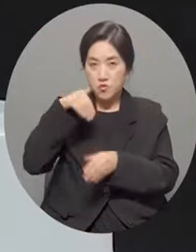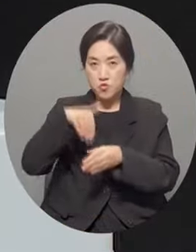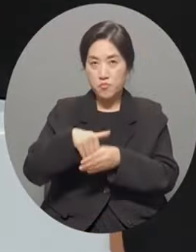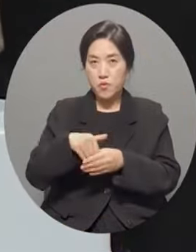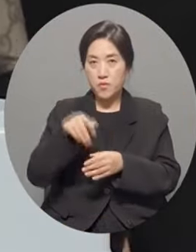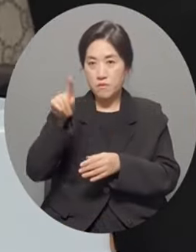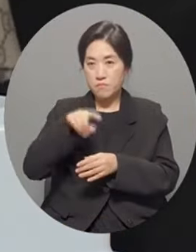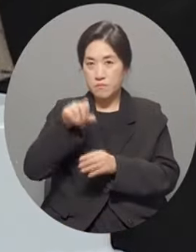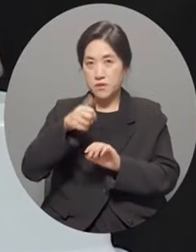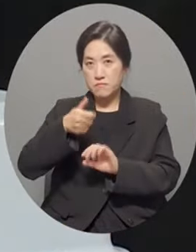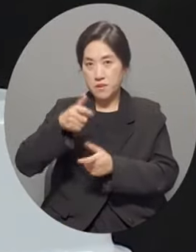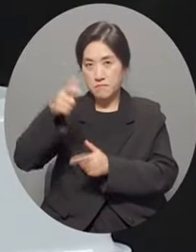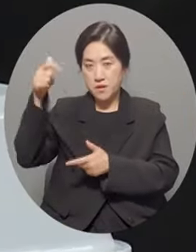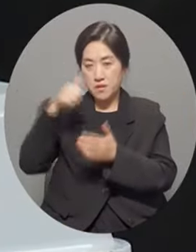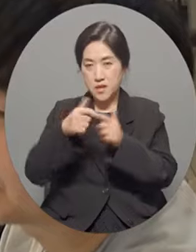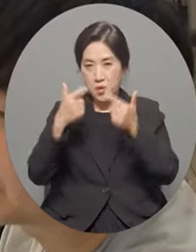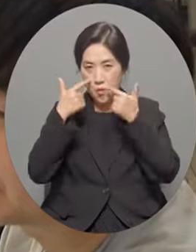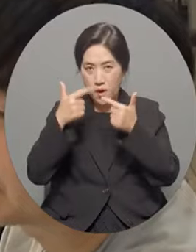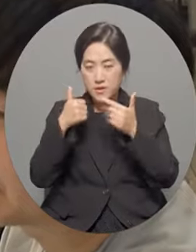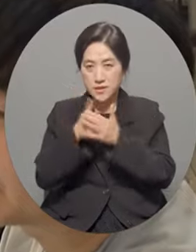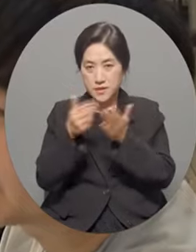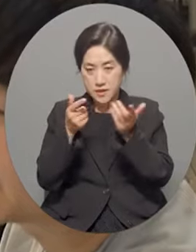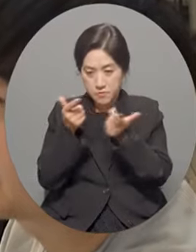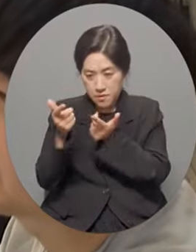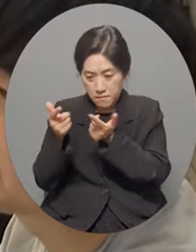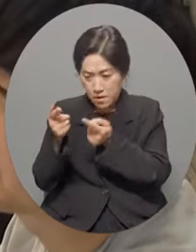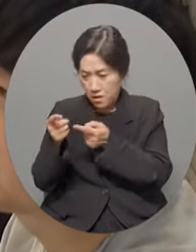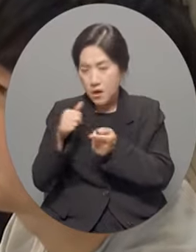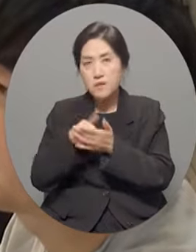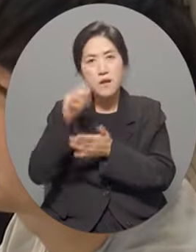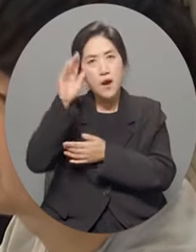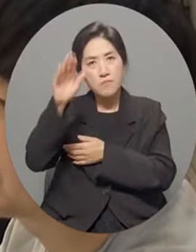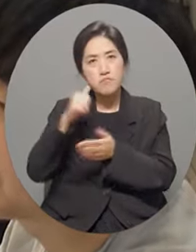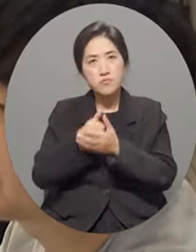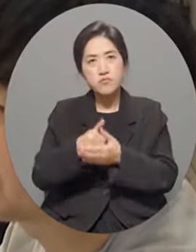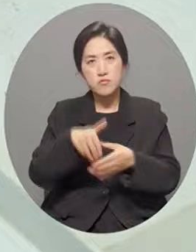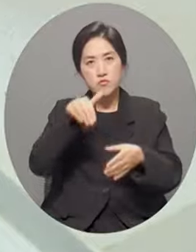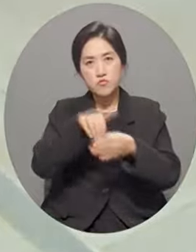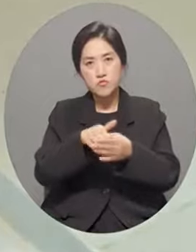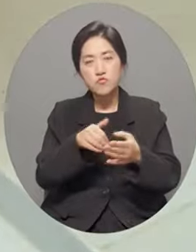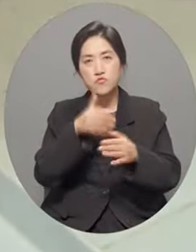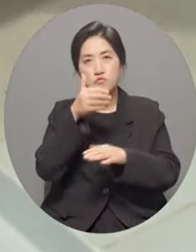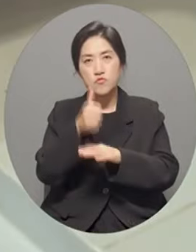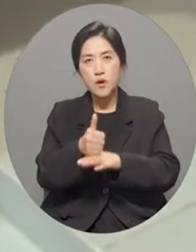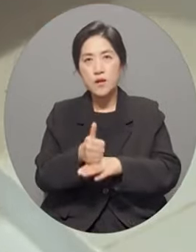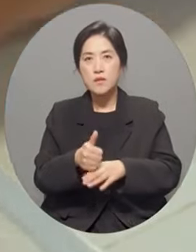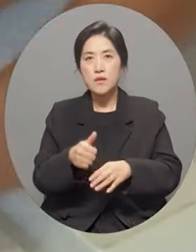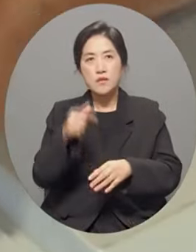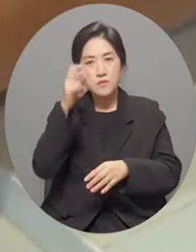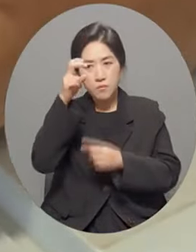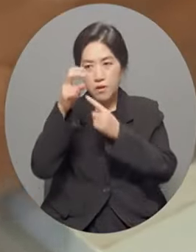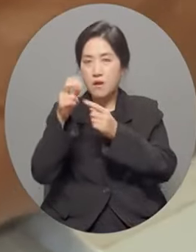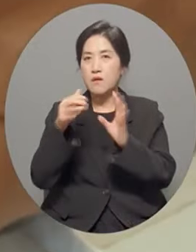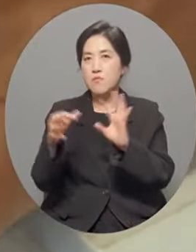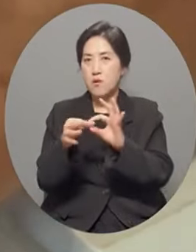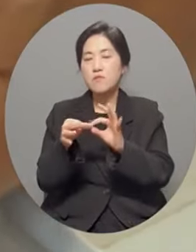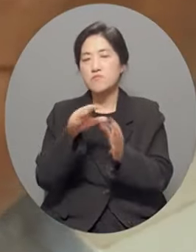변수에 대응해 정확성을 높이는 것이 출구조사 예측의 과제로 남았습니다. MBC 뉴스 이경미입니다.